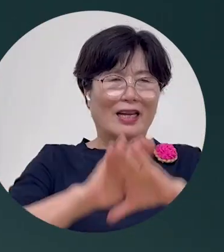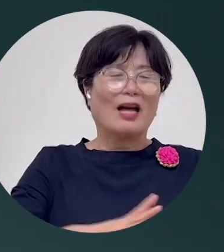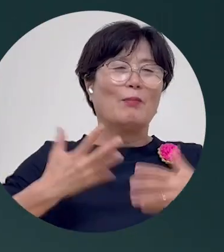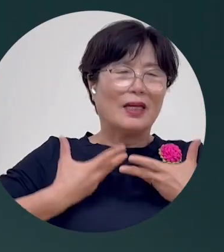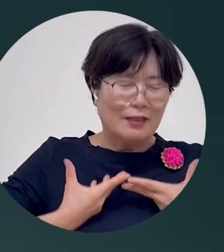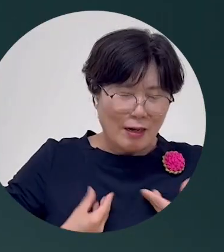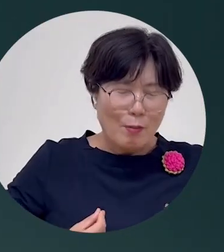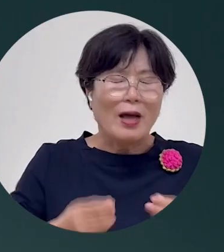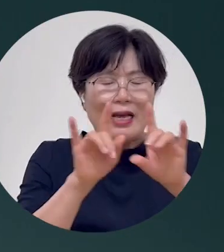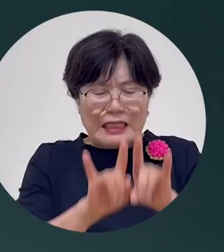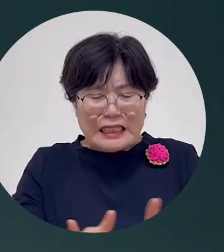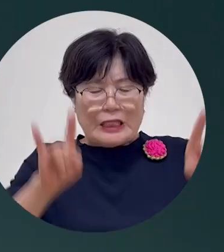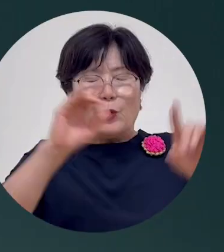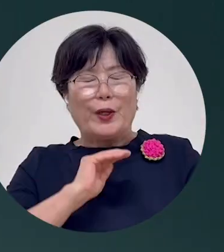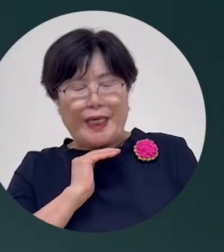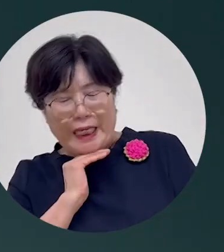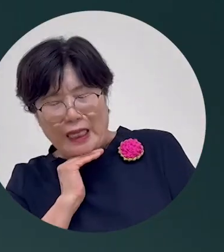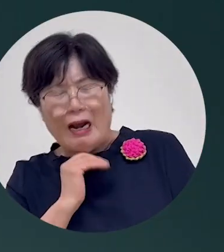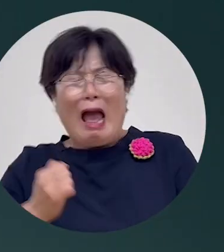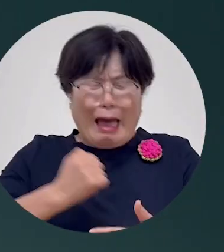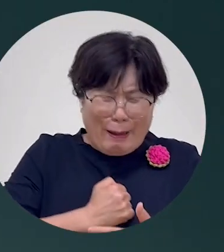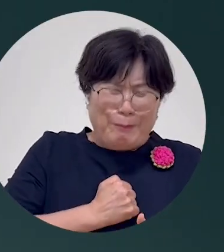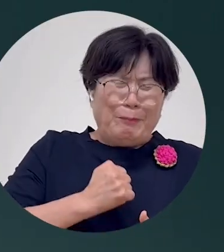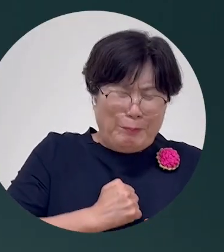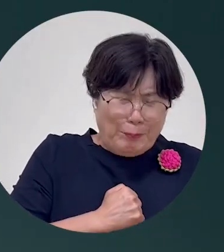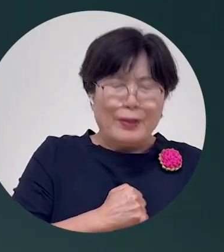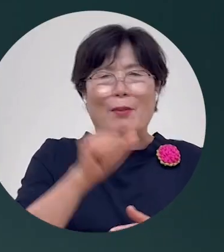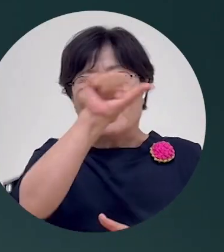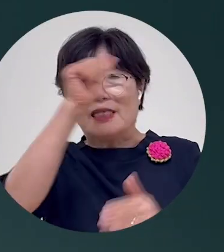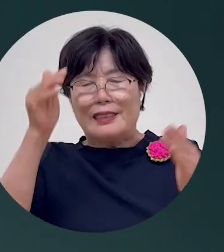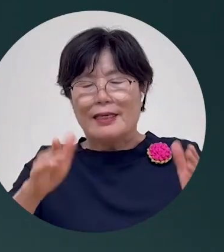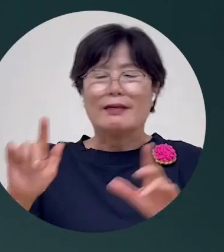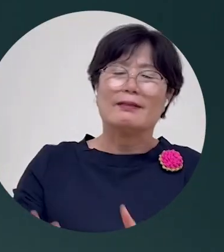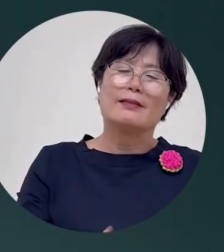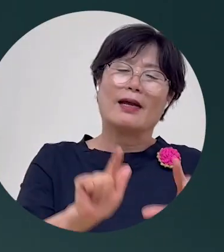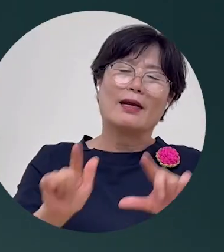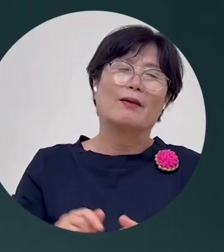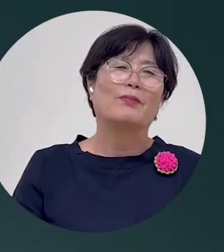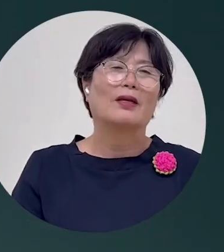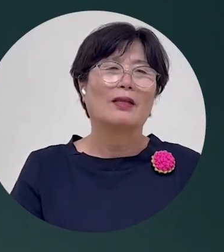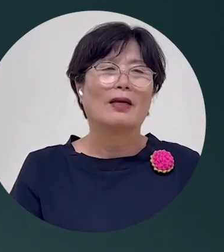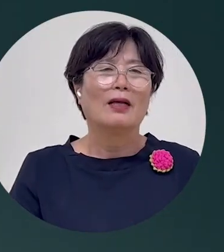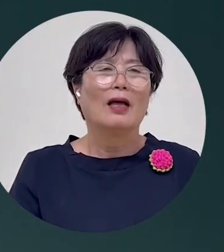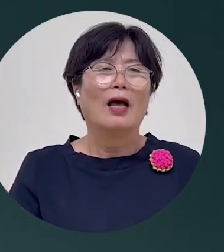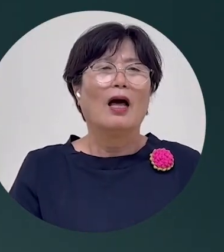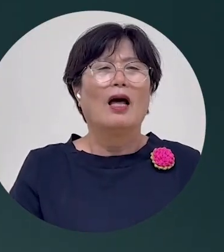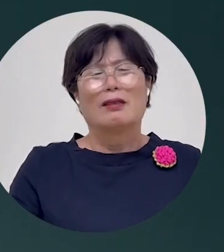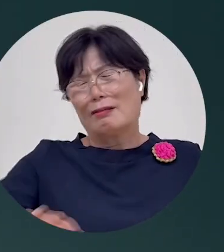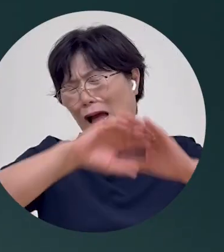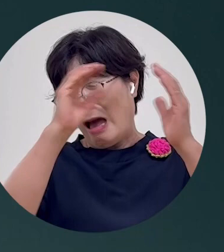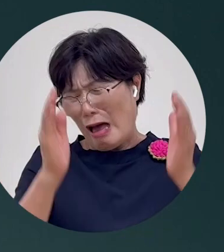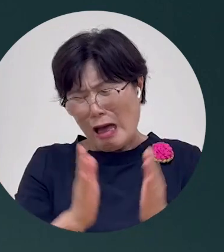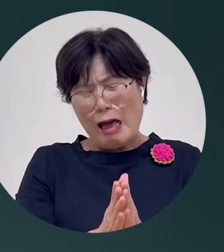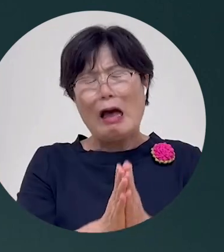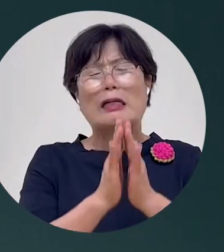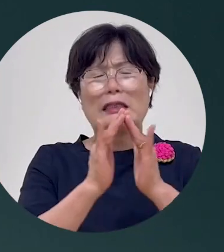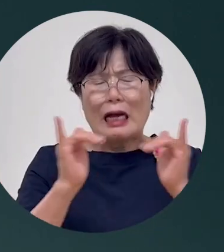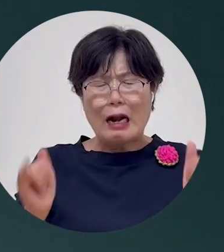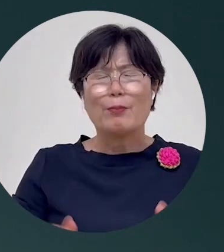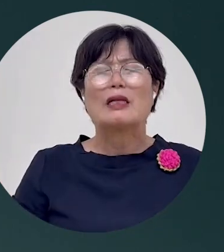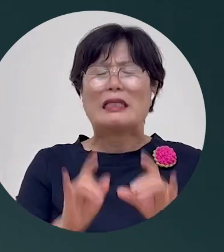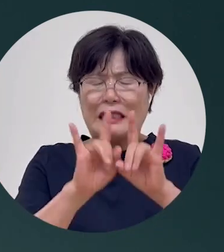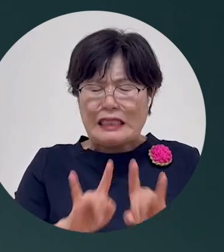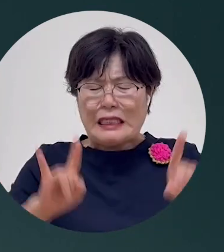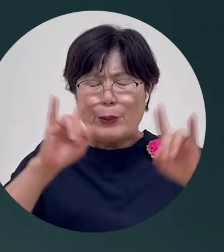기다리는 암담한 인생을 살아갑니다. 여러분, 우리 몰라서 그렇지 다 사람들 지옥이 기다리는 암담한